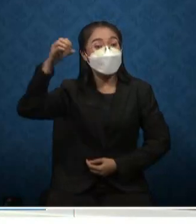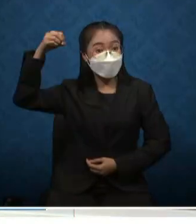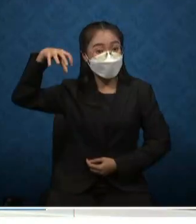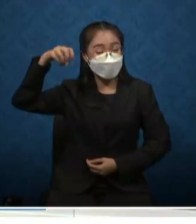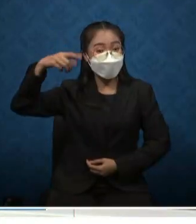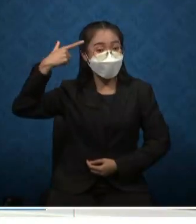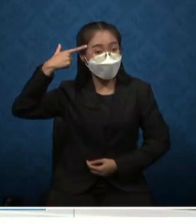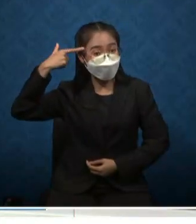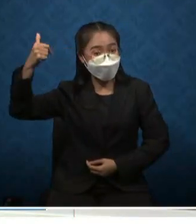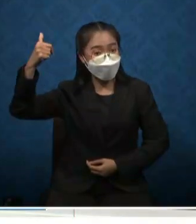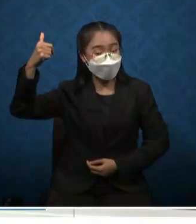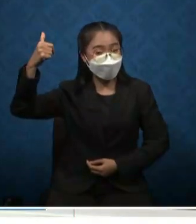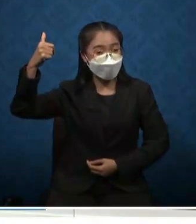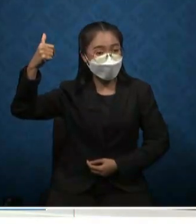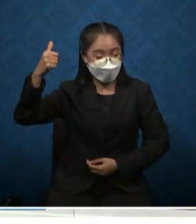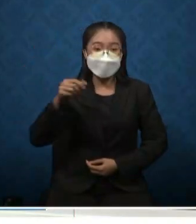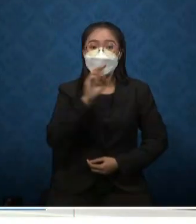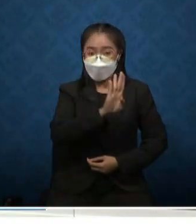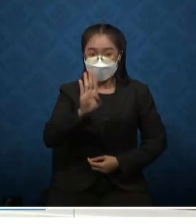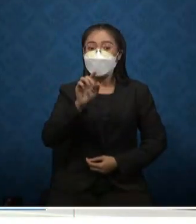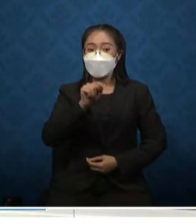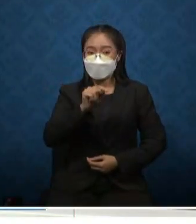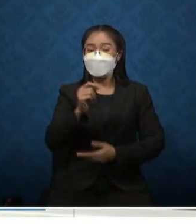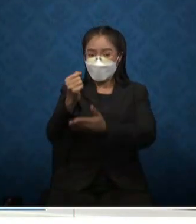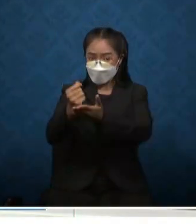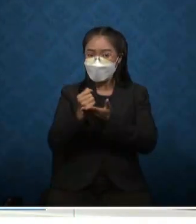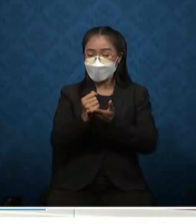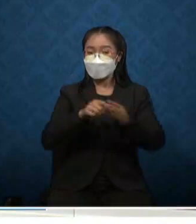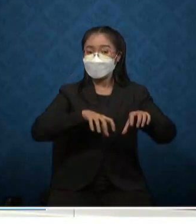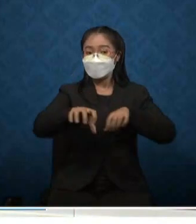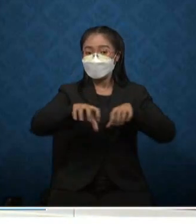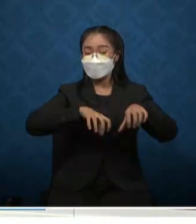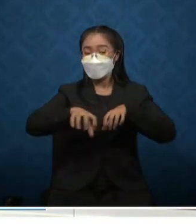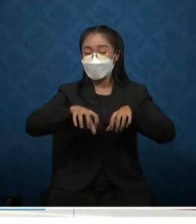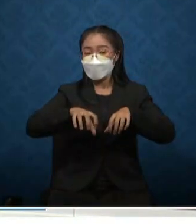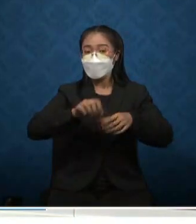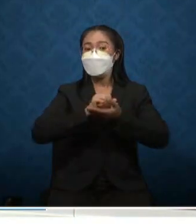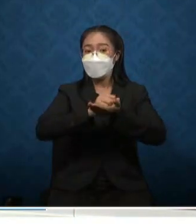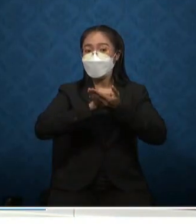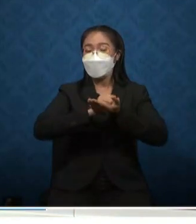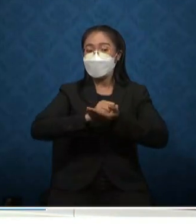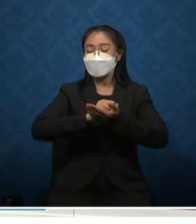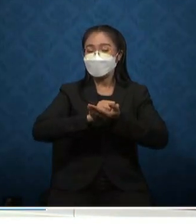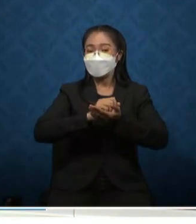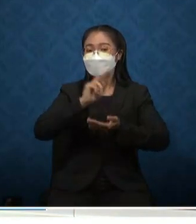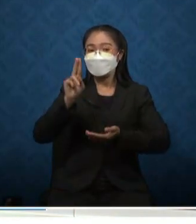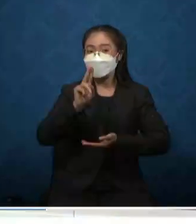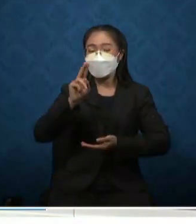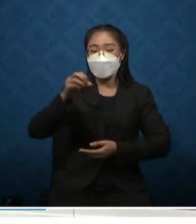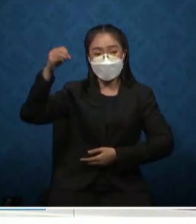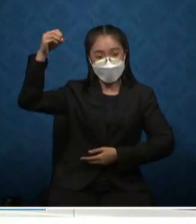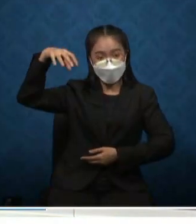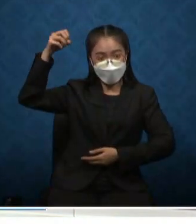อัจฉริยะ Smart Gridคือระบบที่จะเข้ามาช่วยในการบริหารจัดการการใช้พลังงานหมุนเวียน